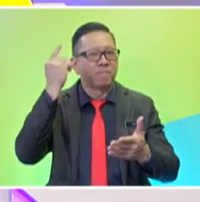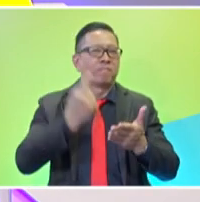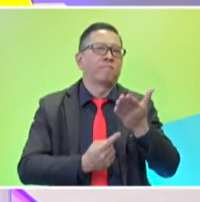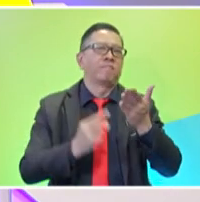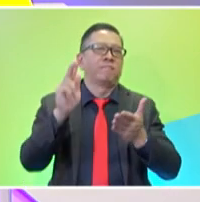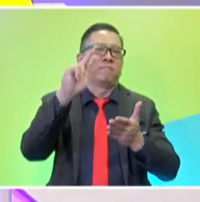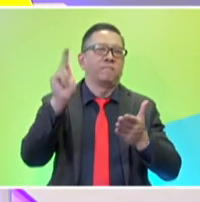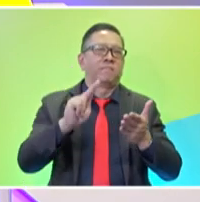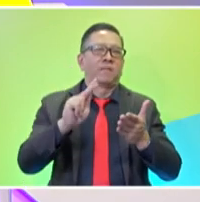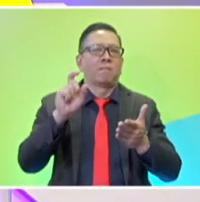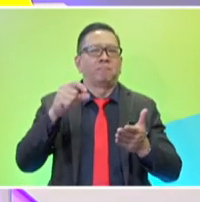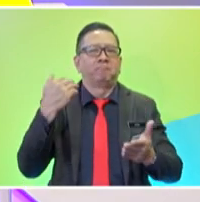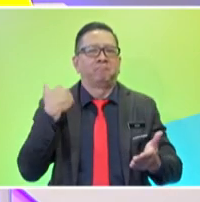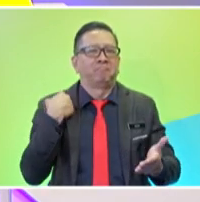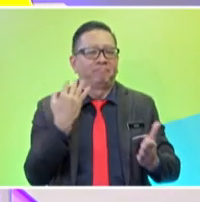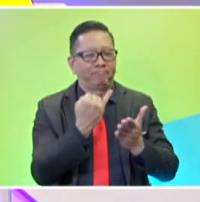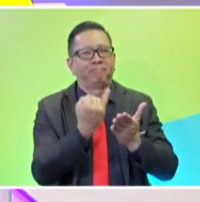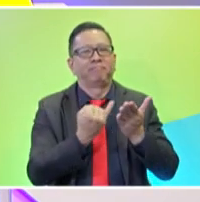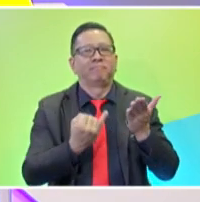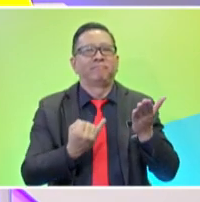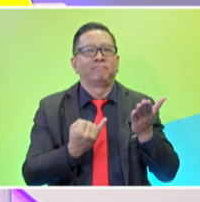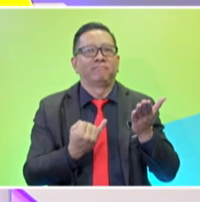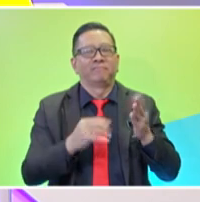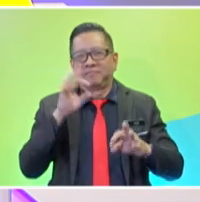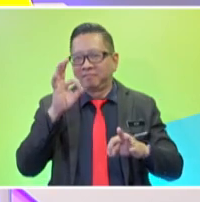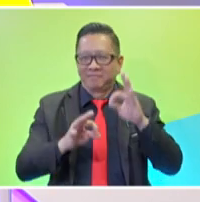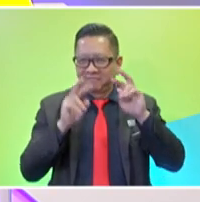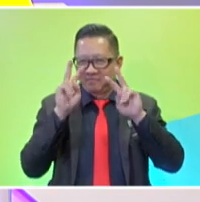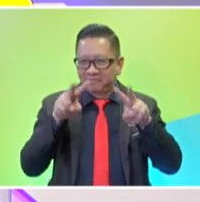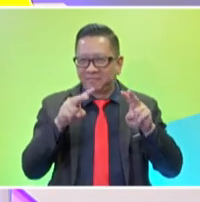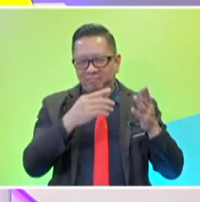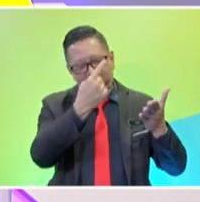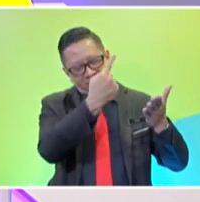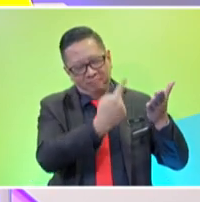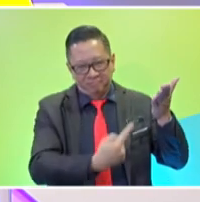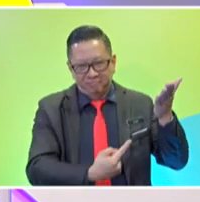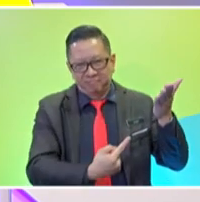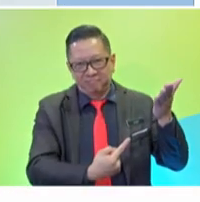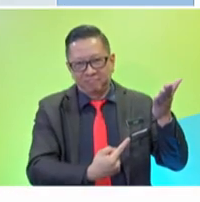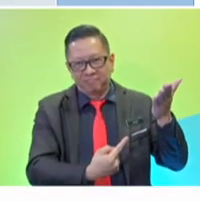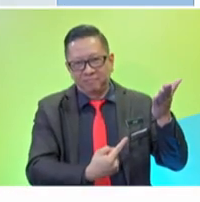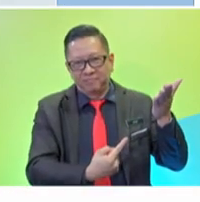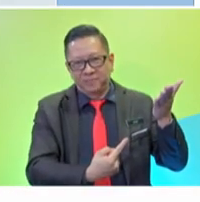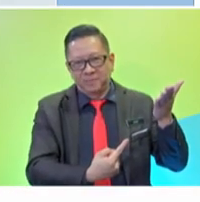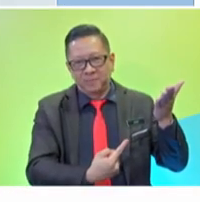yang perlu ada adalah kita tengok Udah senarai yang saya tulis